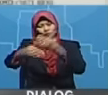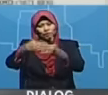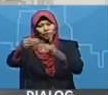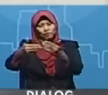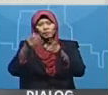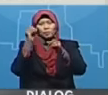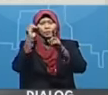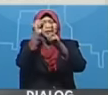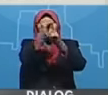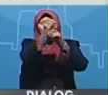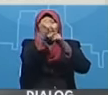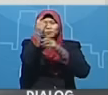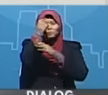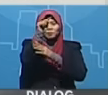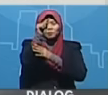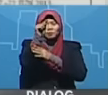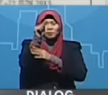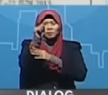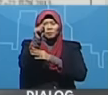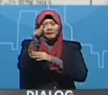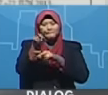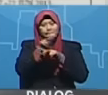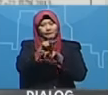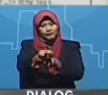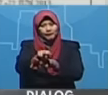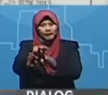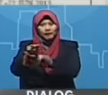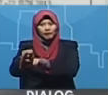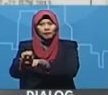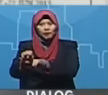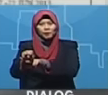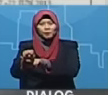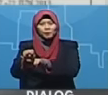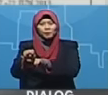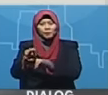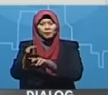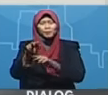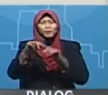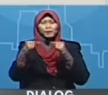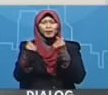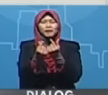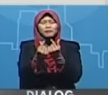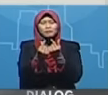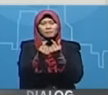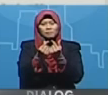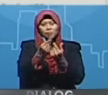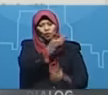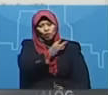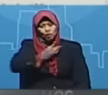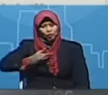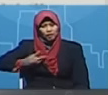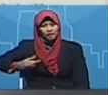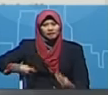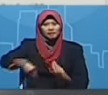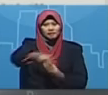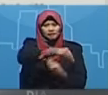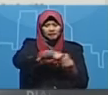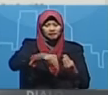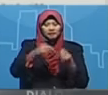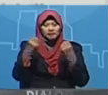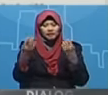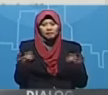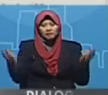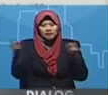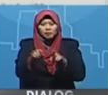tujuan kita satunya fungsinya untuk memantau. Uh-huh. Pakej umrah untuk yang banyak melakukan penipuan